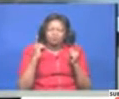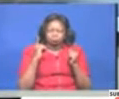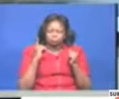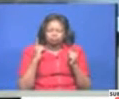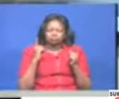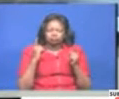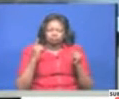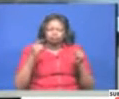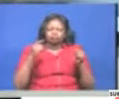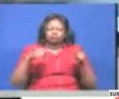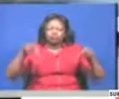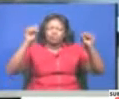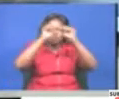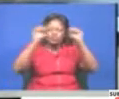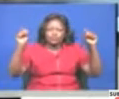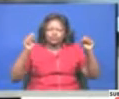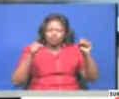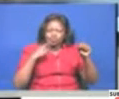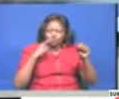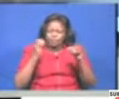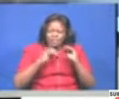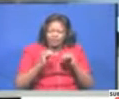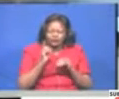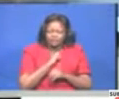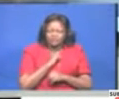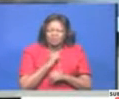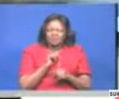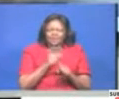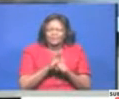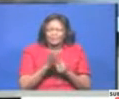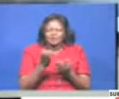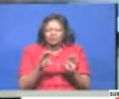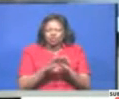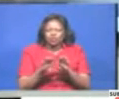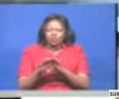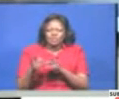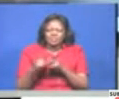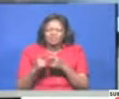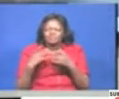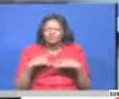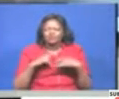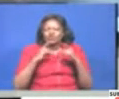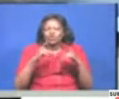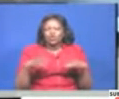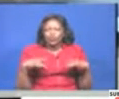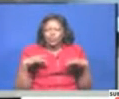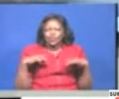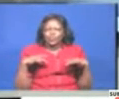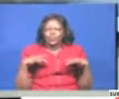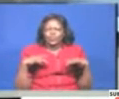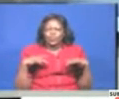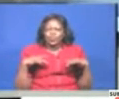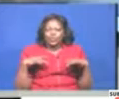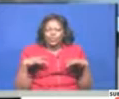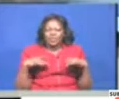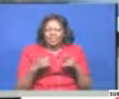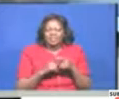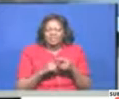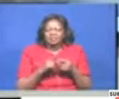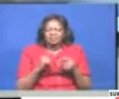rais mteule. Biashara nyingi zimesalia kufungwa, huku wakazi wakizuru maeneo ya burudani kujivinjari, huku